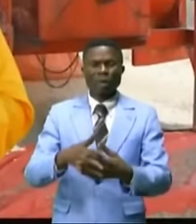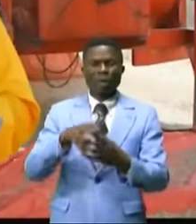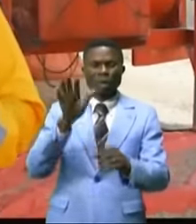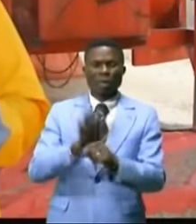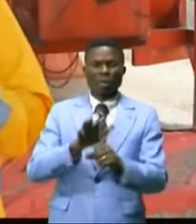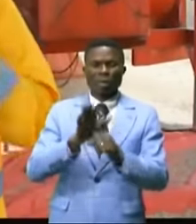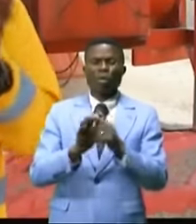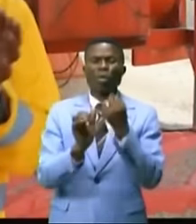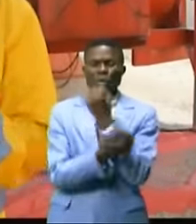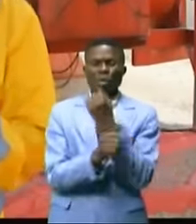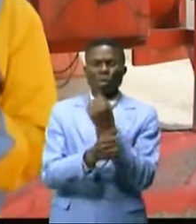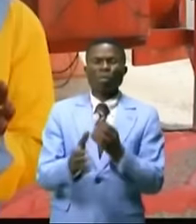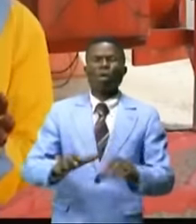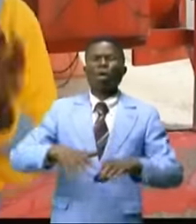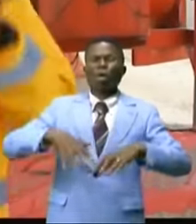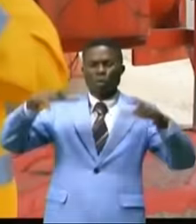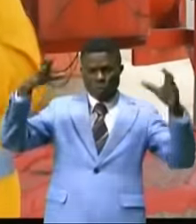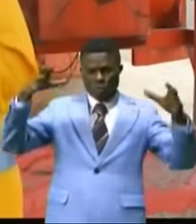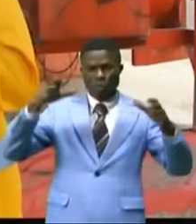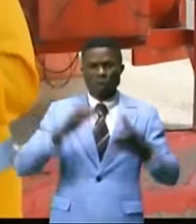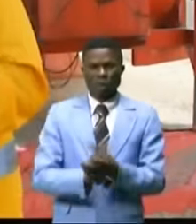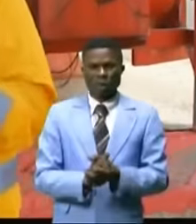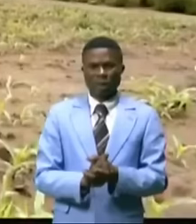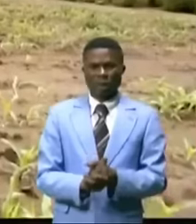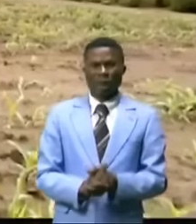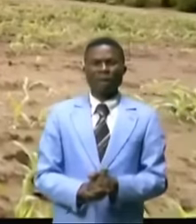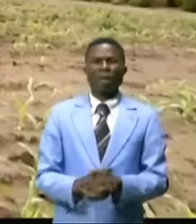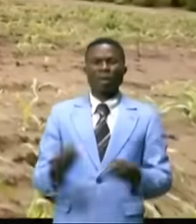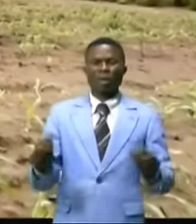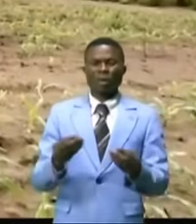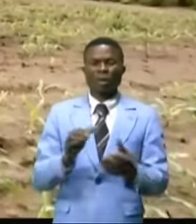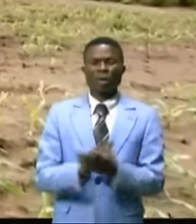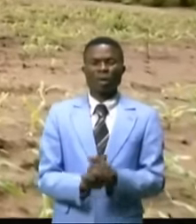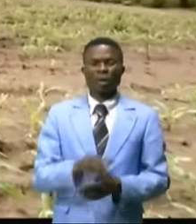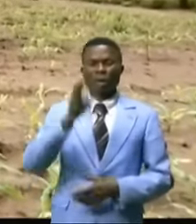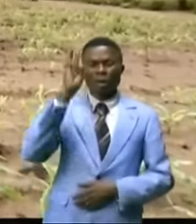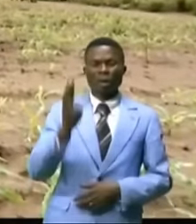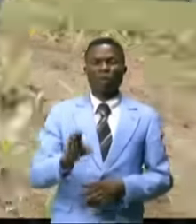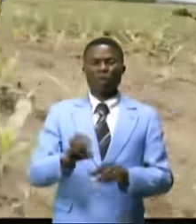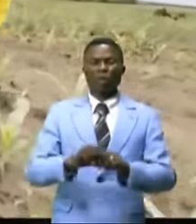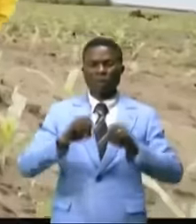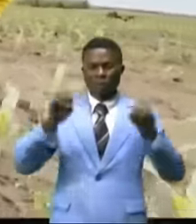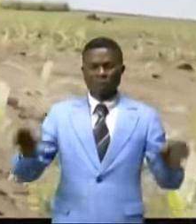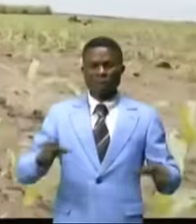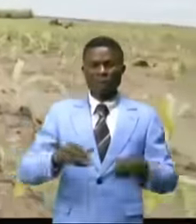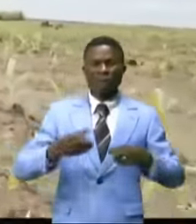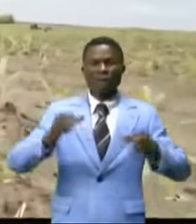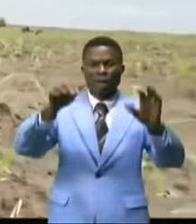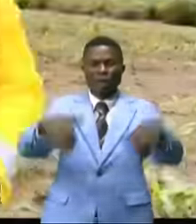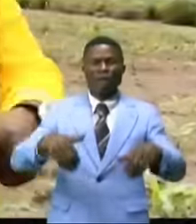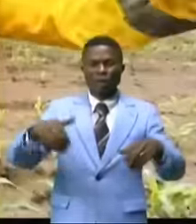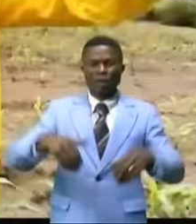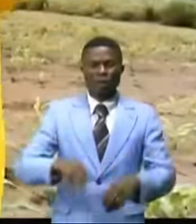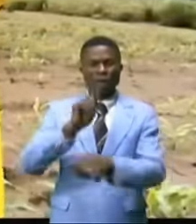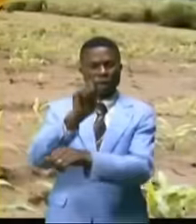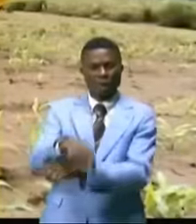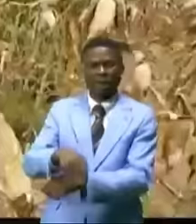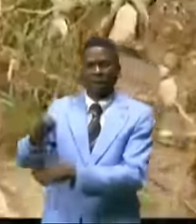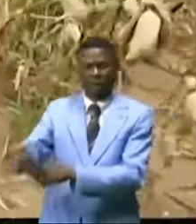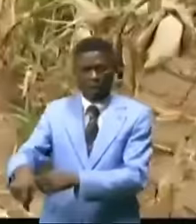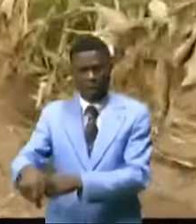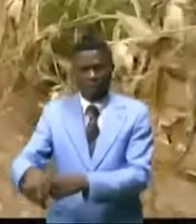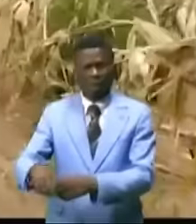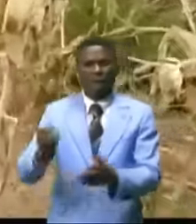d'humidité qui est élevé, qui varie entre 20 et 21%. Plus de 350 hectares déjà semés. Les semis en